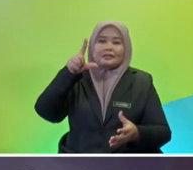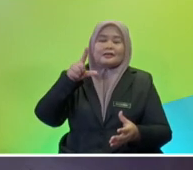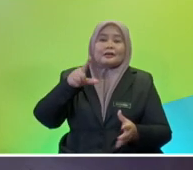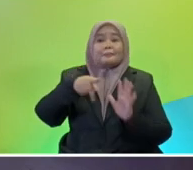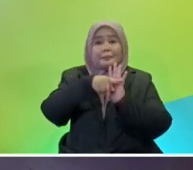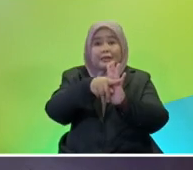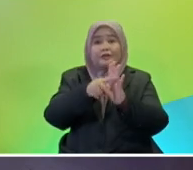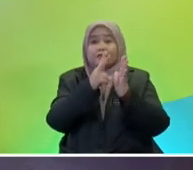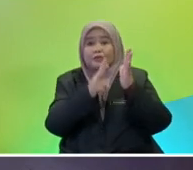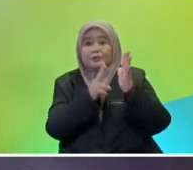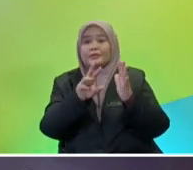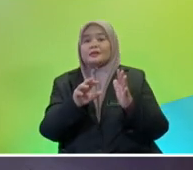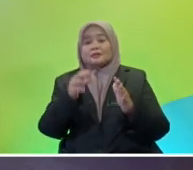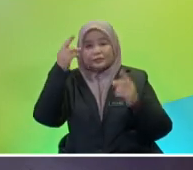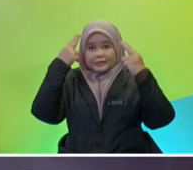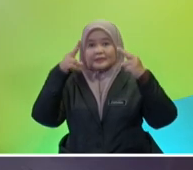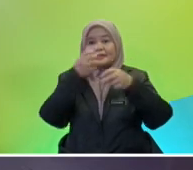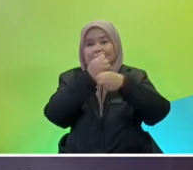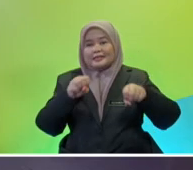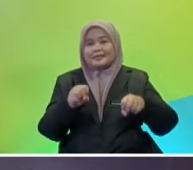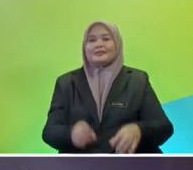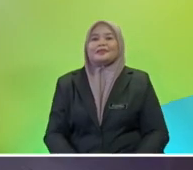video yang telah Ustazah sedihkan